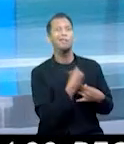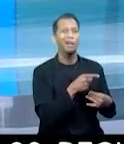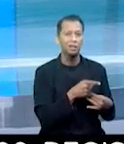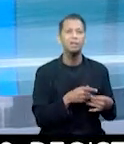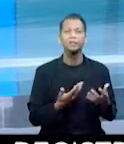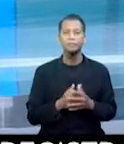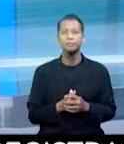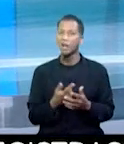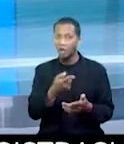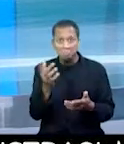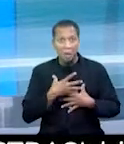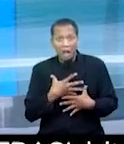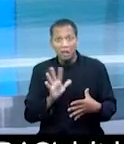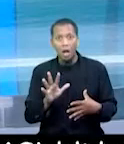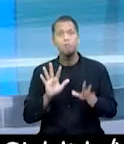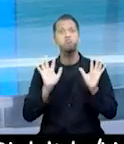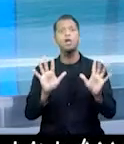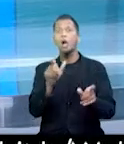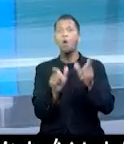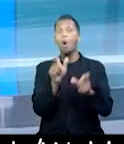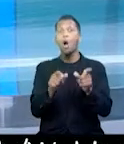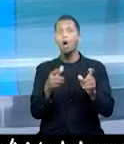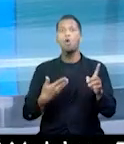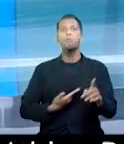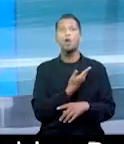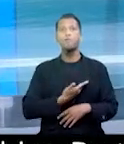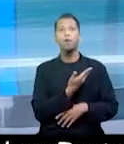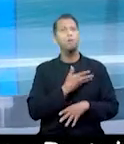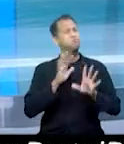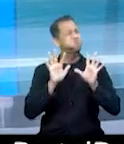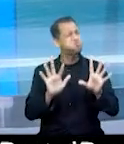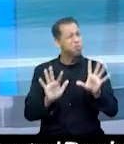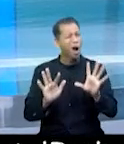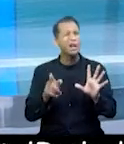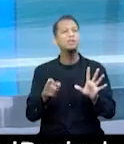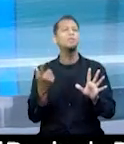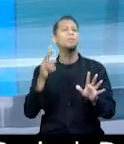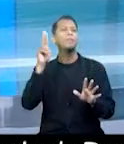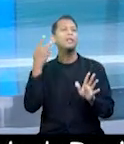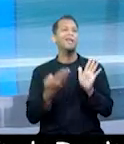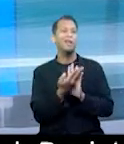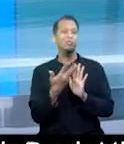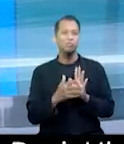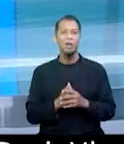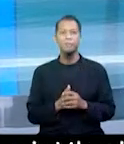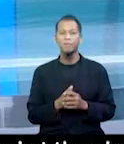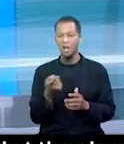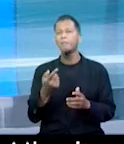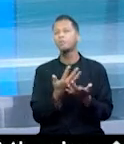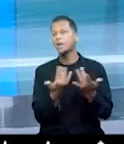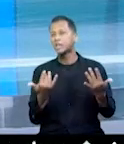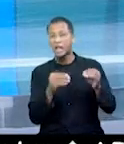korban binary option, trading berupa permainan judi yang dinyatakan ilegal oleh pemerintah. Kurangnya edukasi masyarakat terhadap trading dan